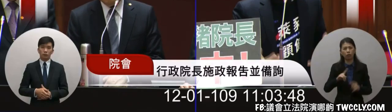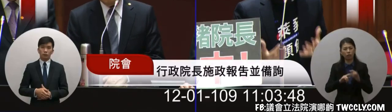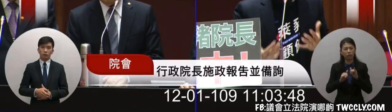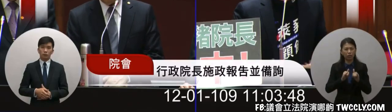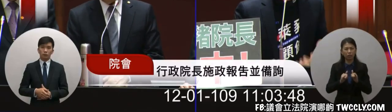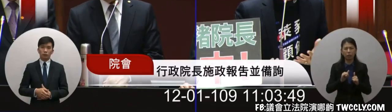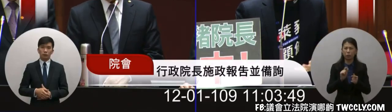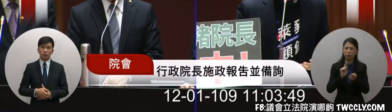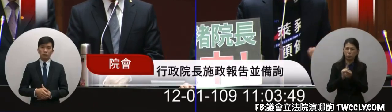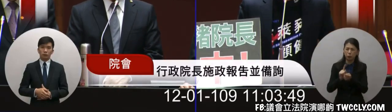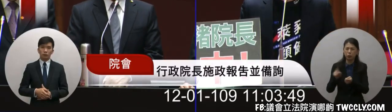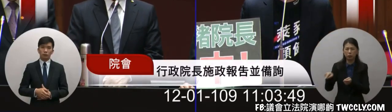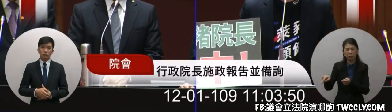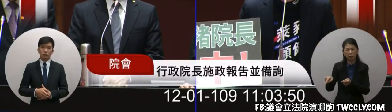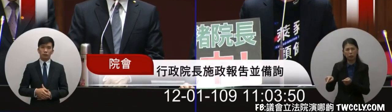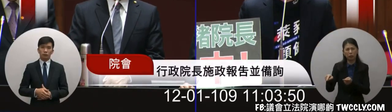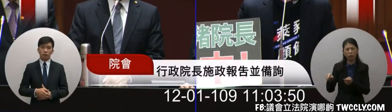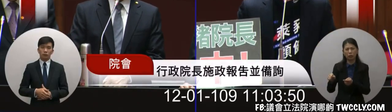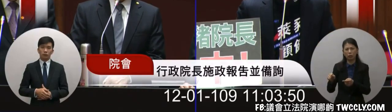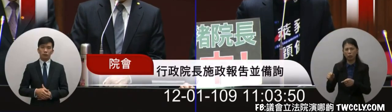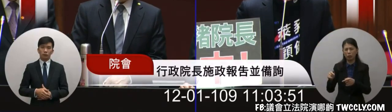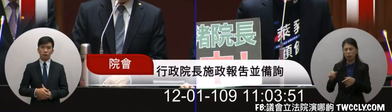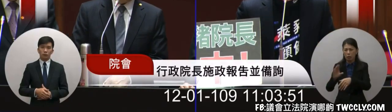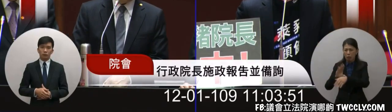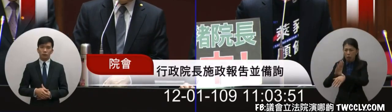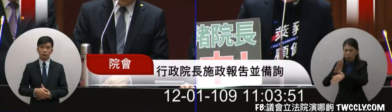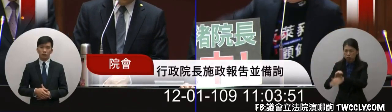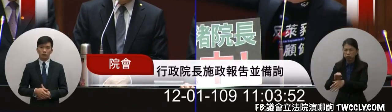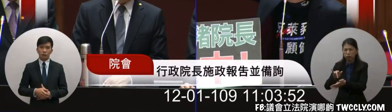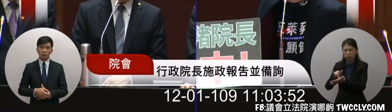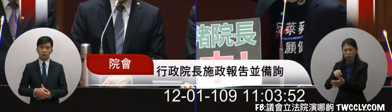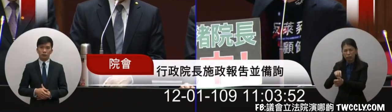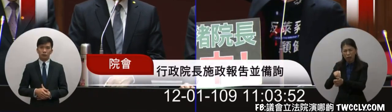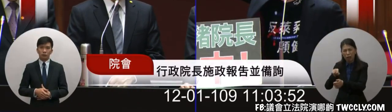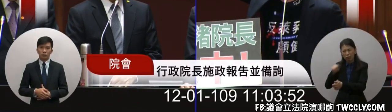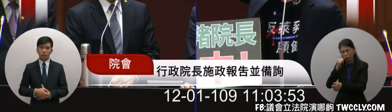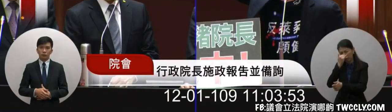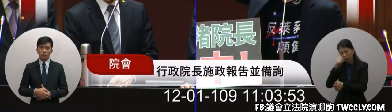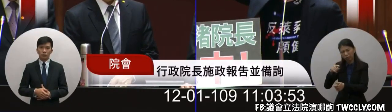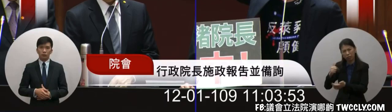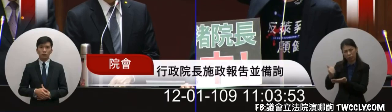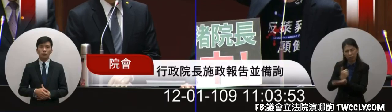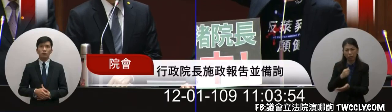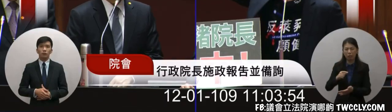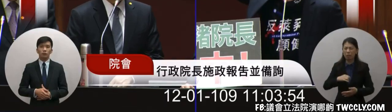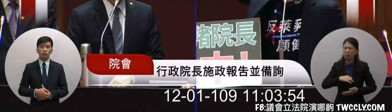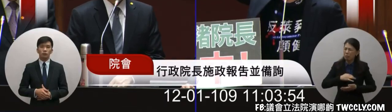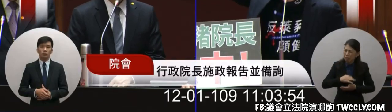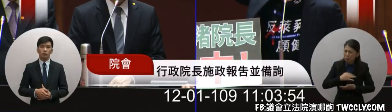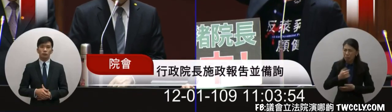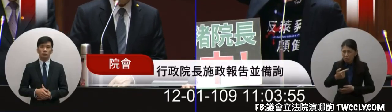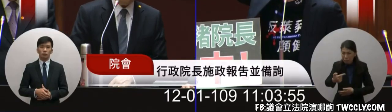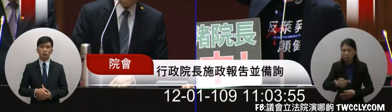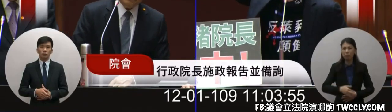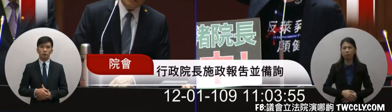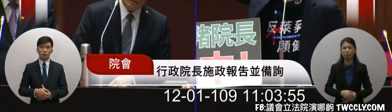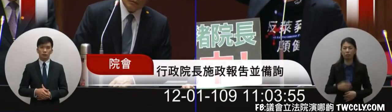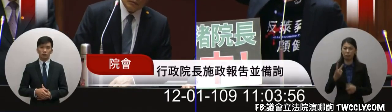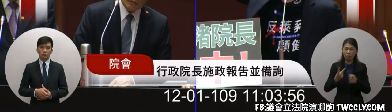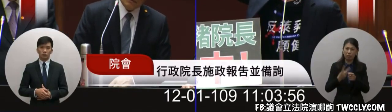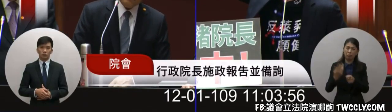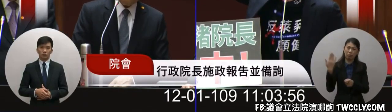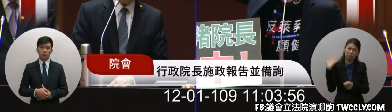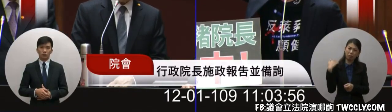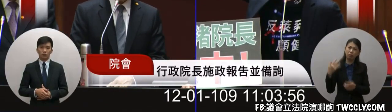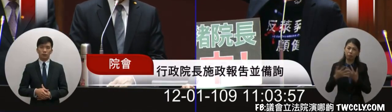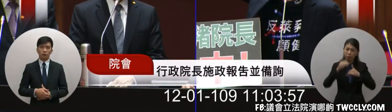越来越对于莱猪进口没有放心，不相信，因为我们要求的一个修法都修不到，而2年前民进党的委